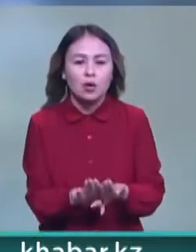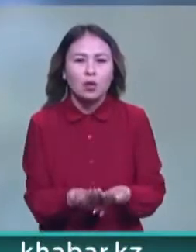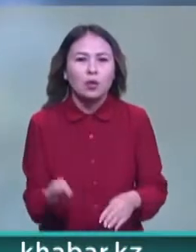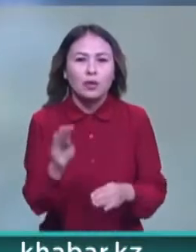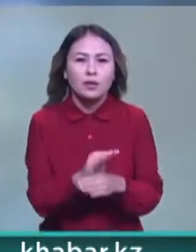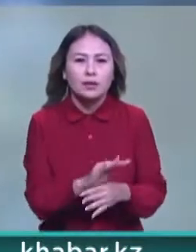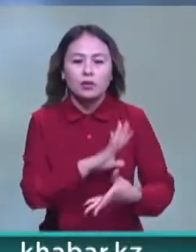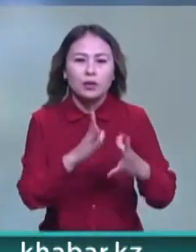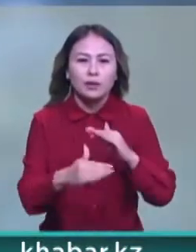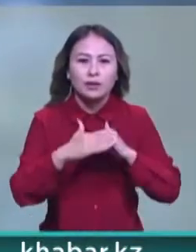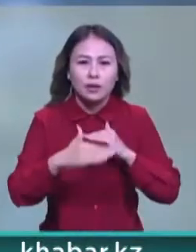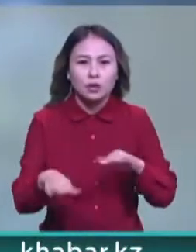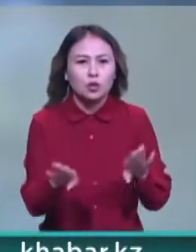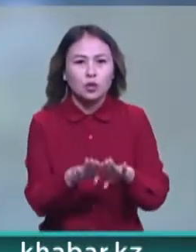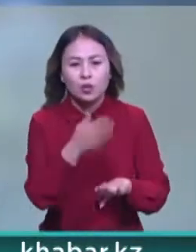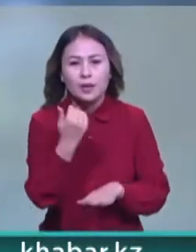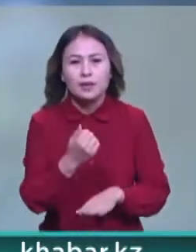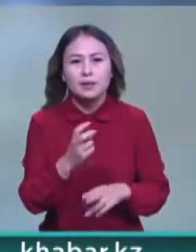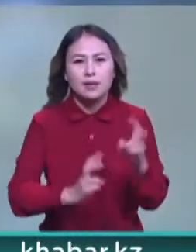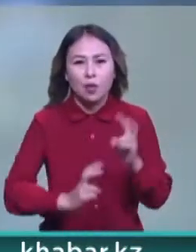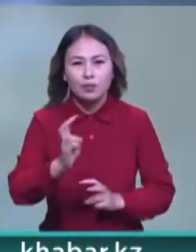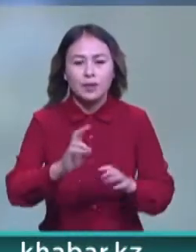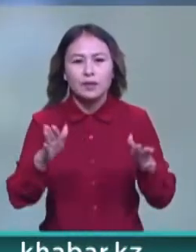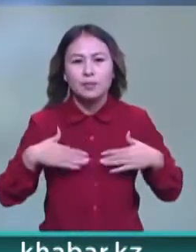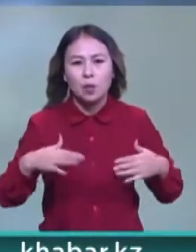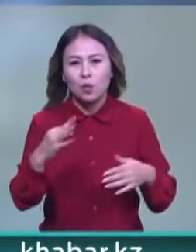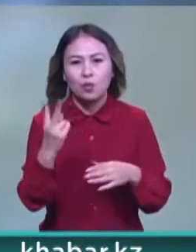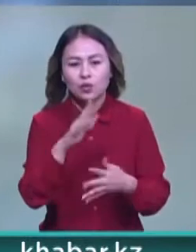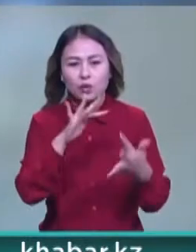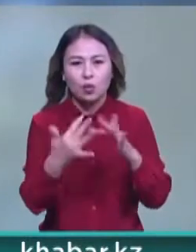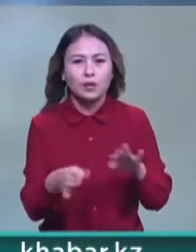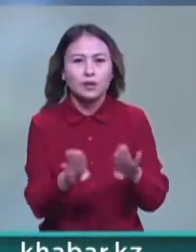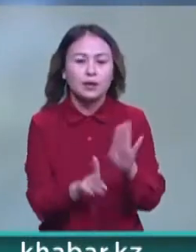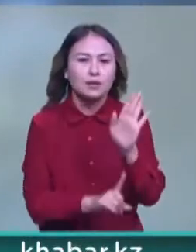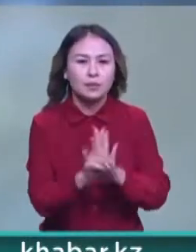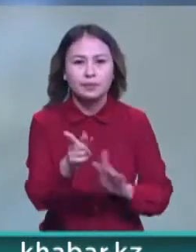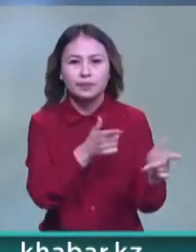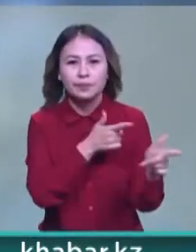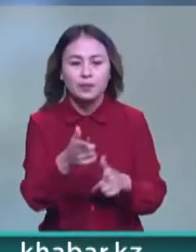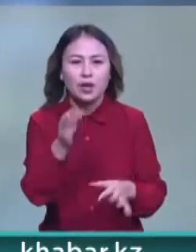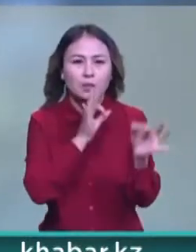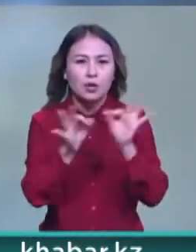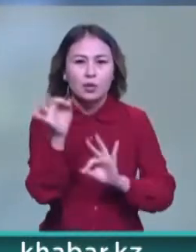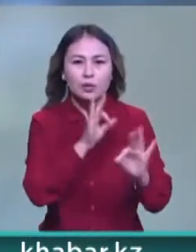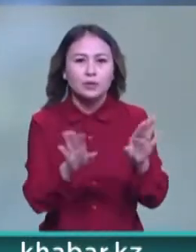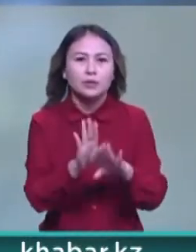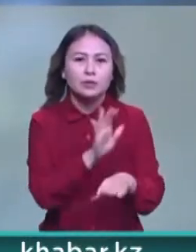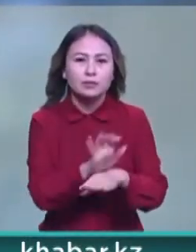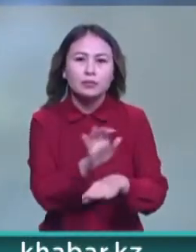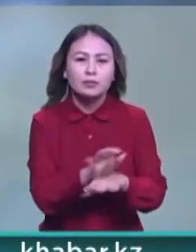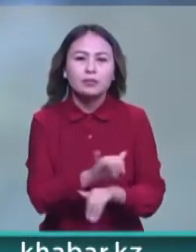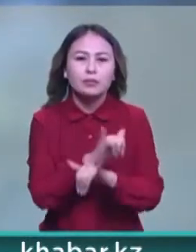шығаруда. Олар әзірге отандық нарықта жоқ. Сондай-ақ зауыт пандемияның екінші толқынына дайындық кезінде антибиотиктер